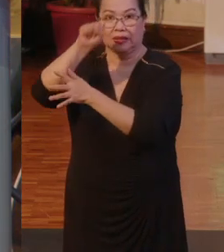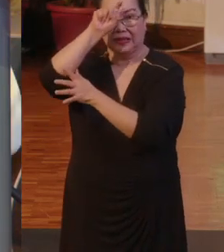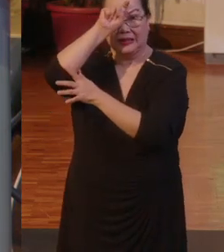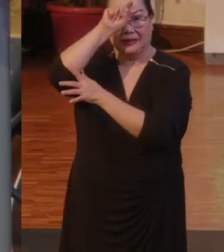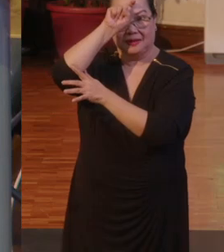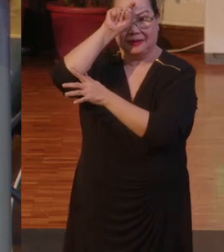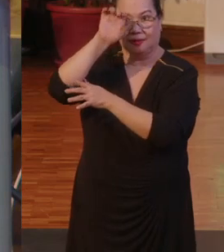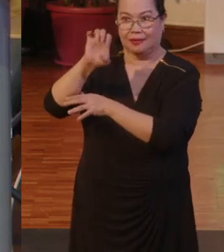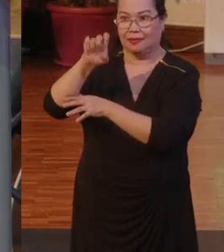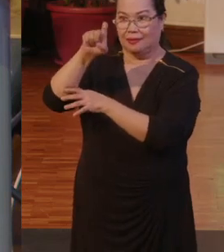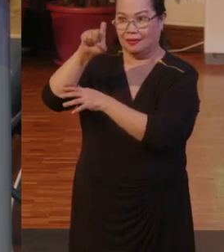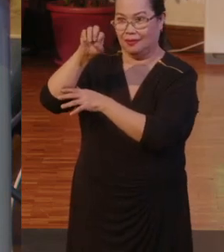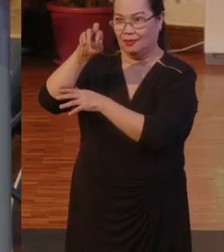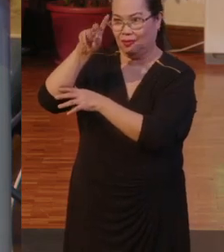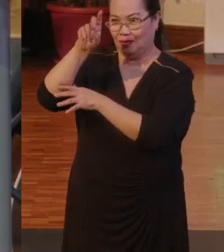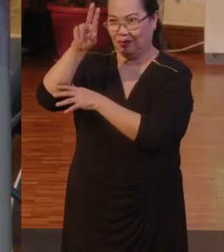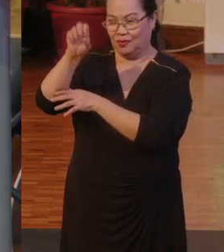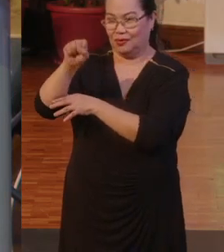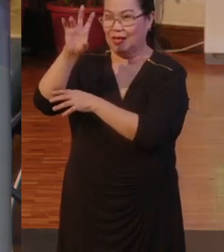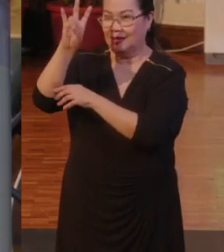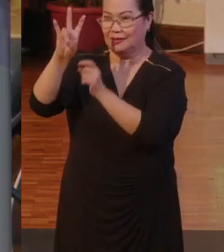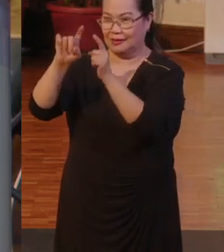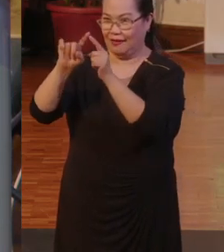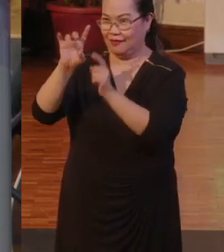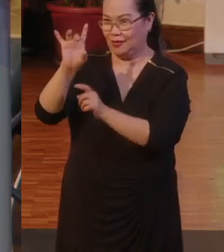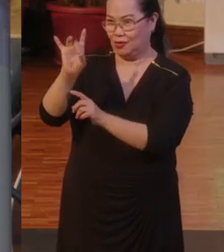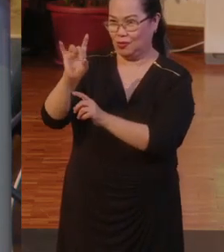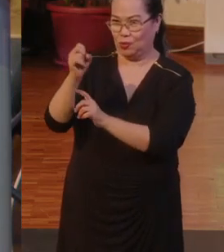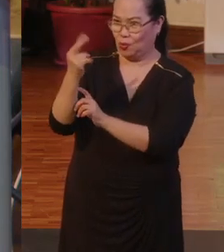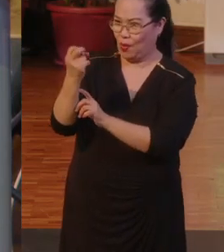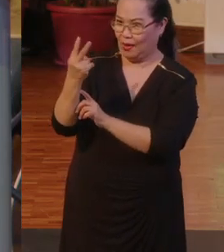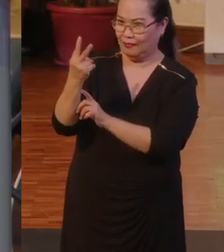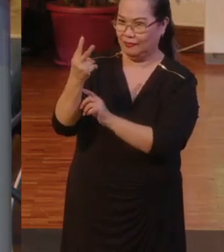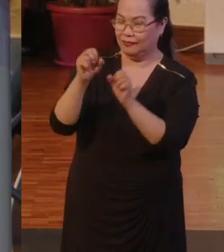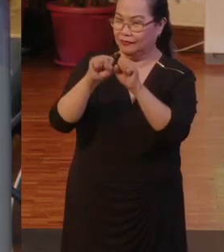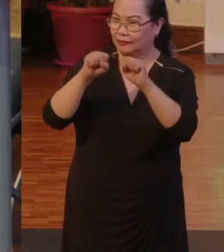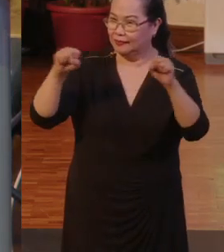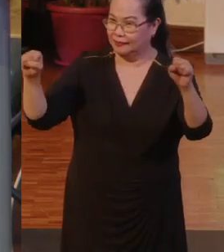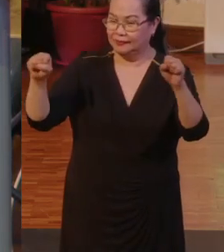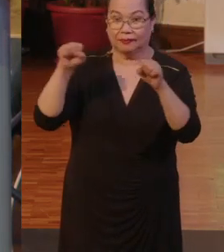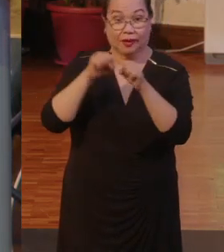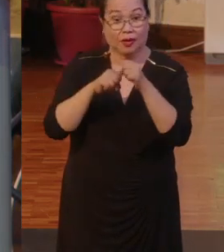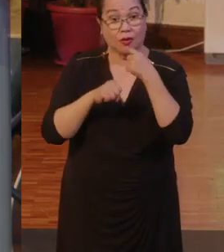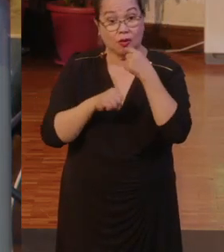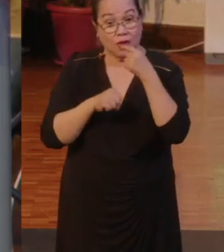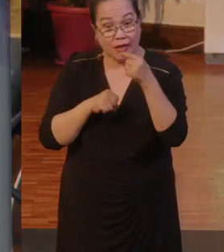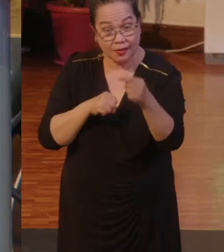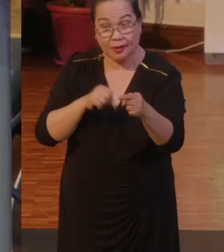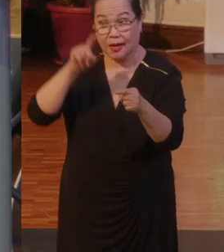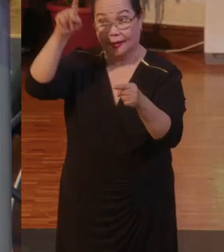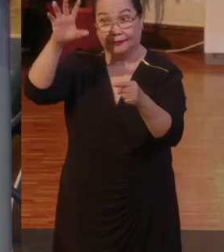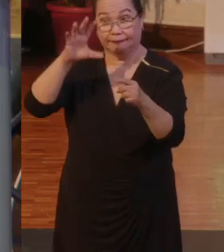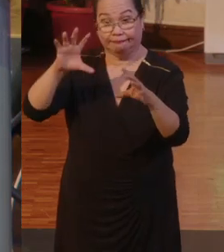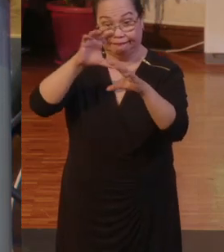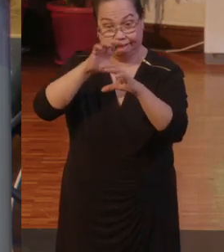Exodus 7 hanggang 12, yung sentence na yun. Sinamarize ng Diyos